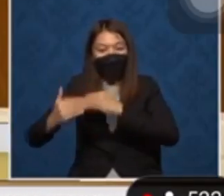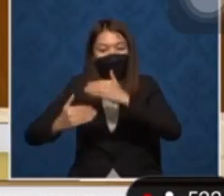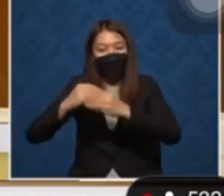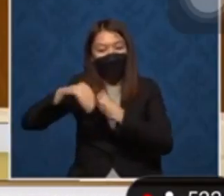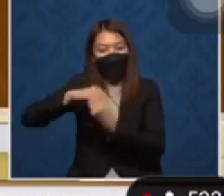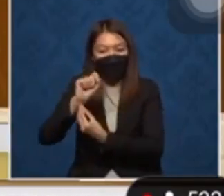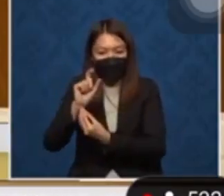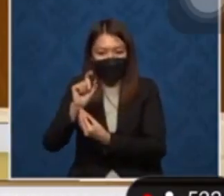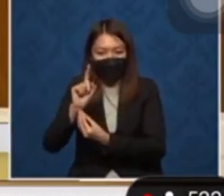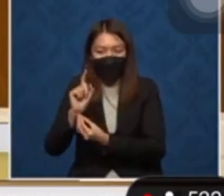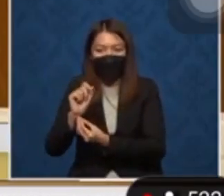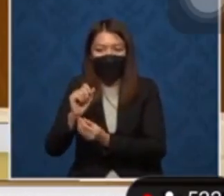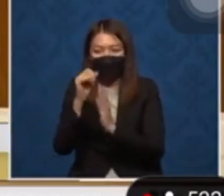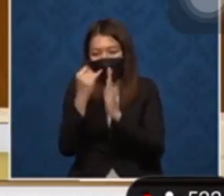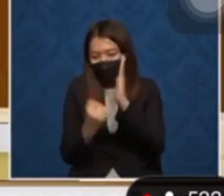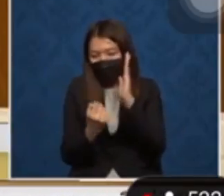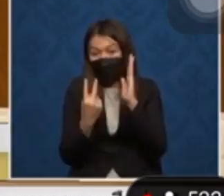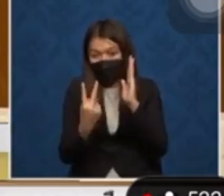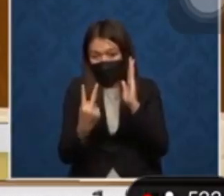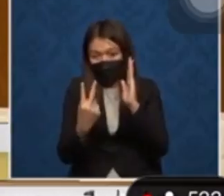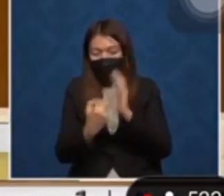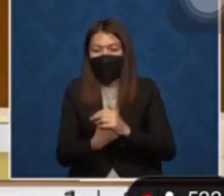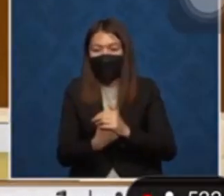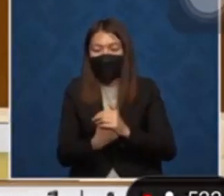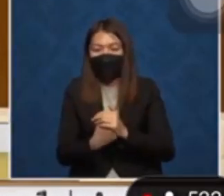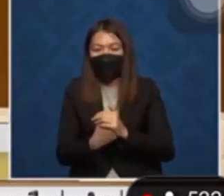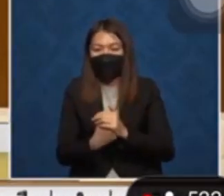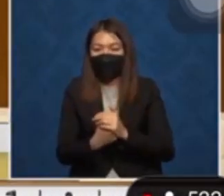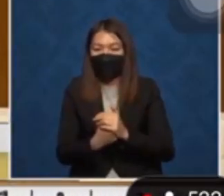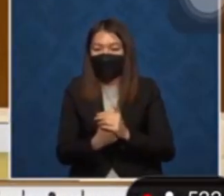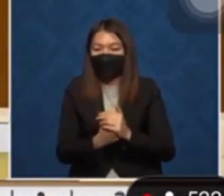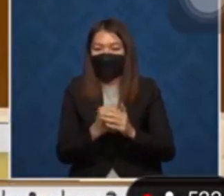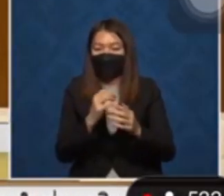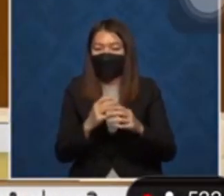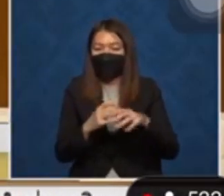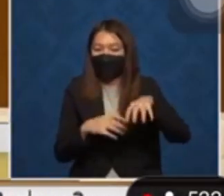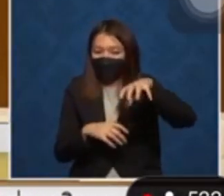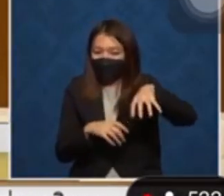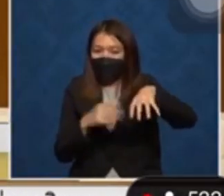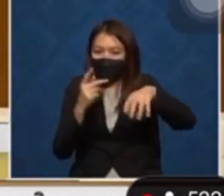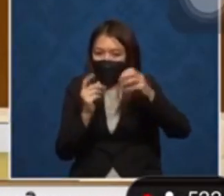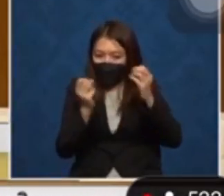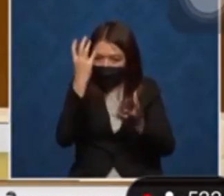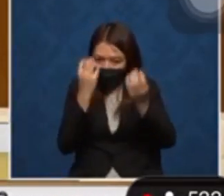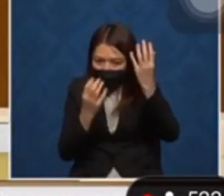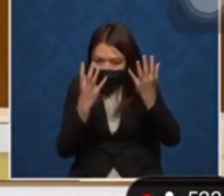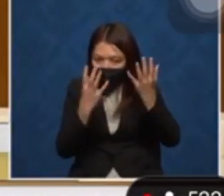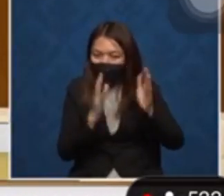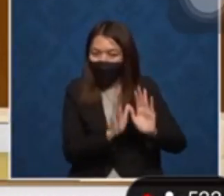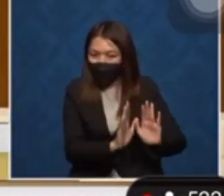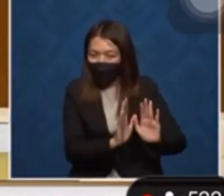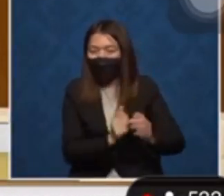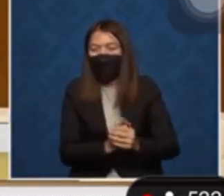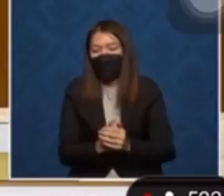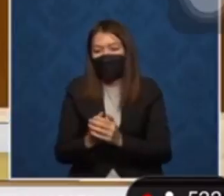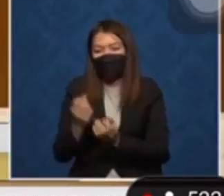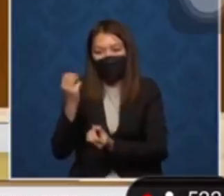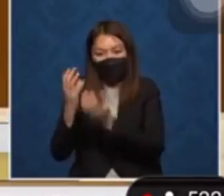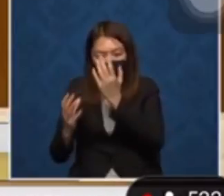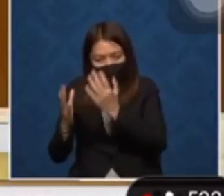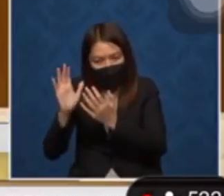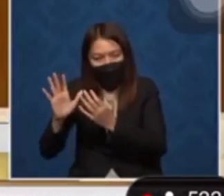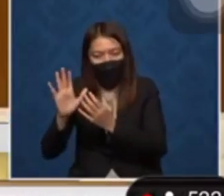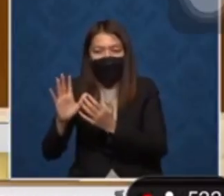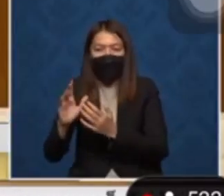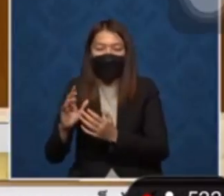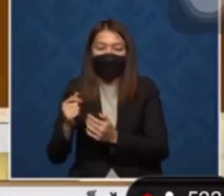อีก2จังหวัดโดยที่มีเขตที่เป็นป่าสงวนเขตป่าไม้ถาวรที่ดินเขตหวงห้ามตามพระ